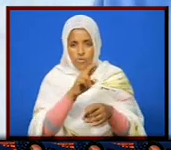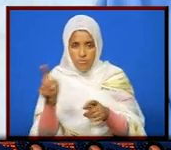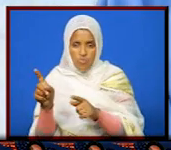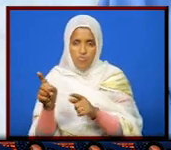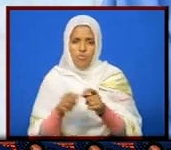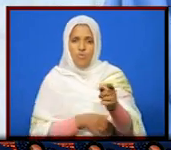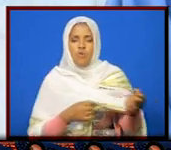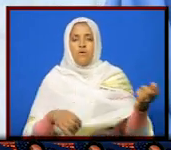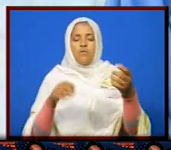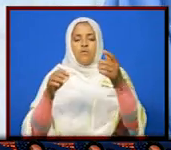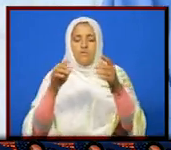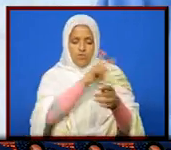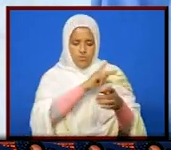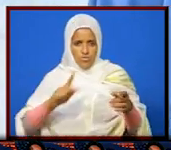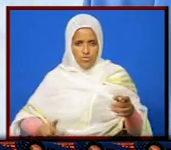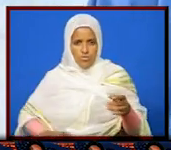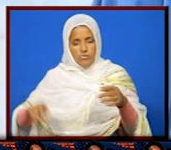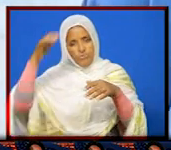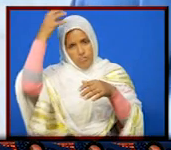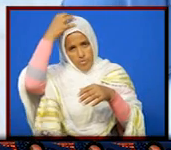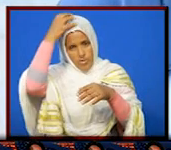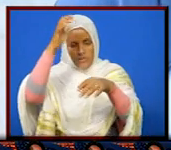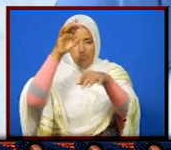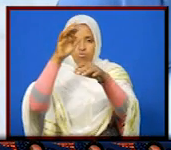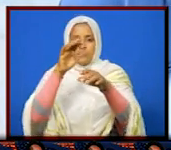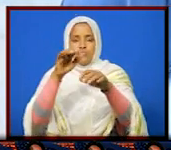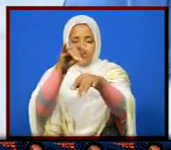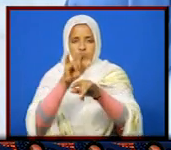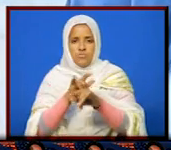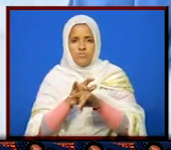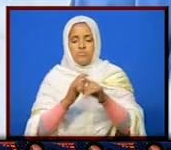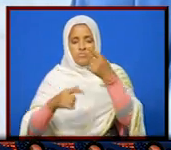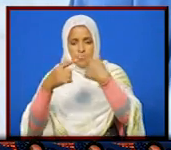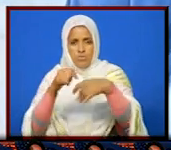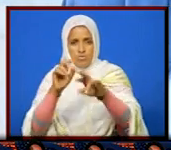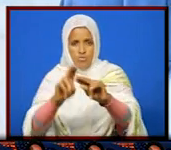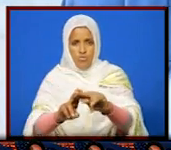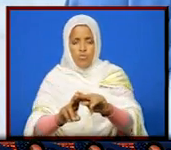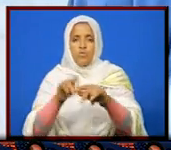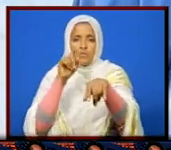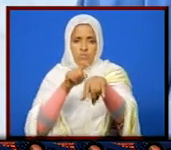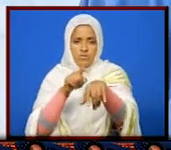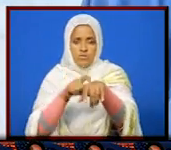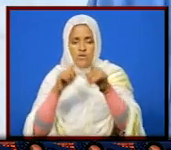የሚነሱ ወይ አመመጽ ንጉስ በግርማ መንግስቱ፣ ንጉስ በግርማ መንግስቱ መጥቶ